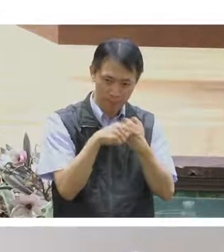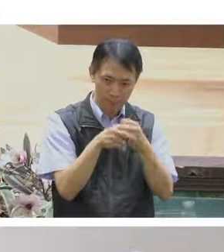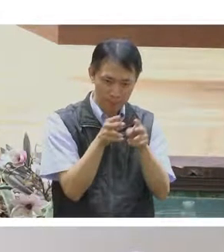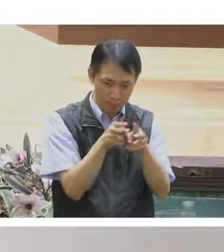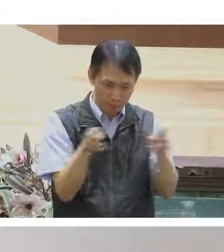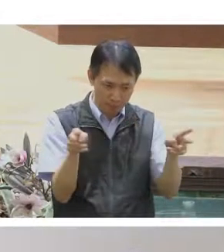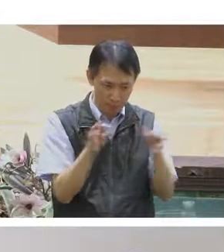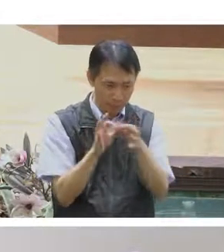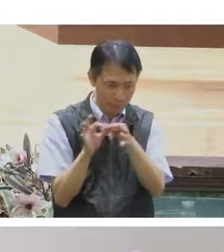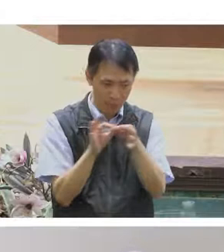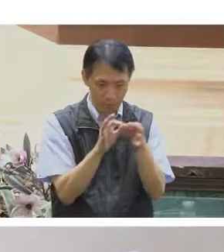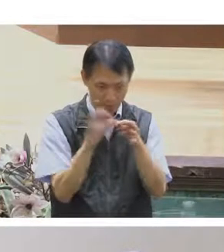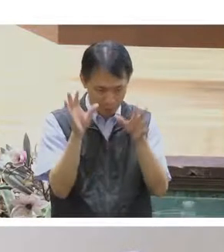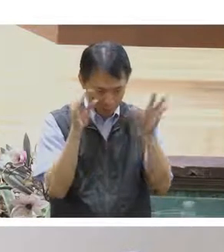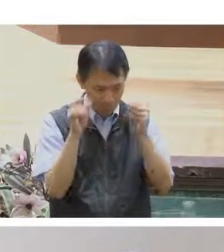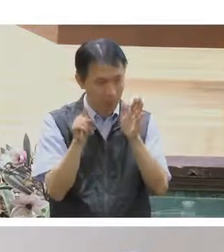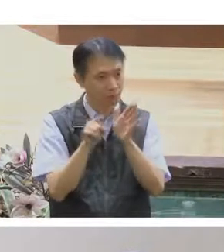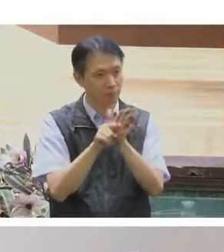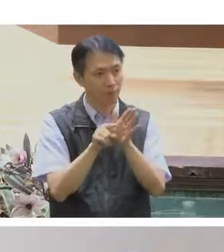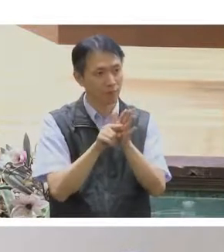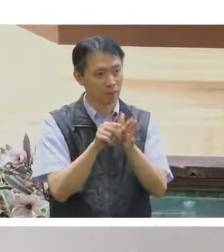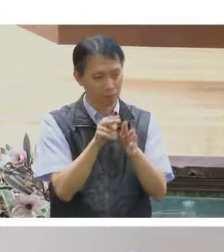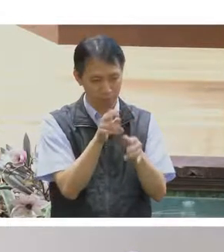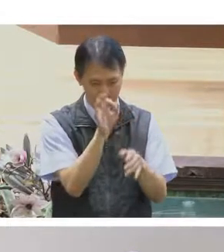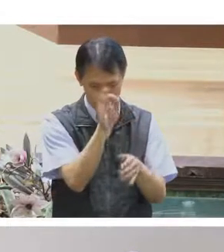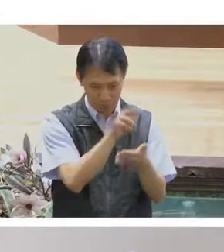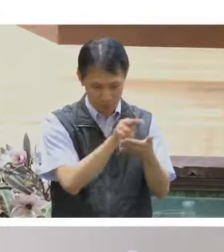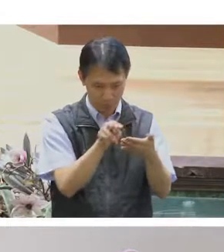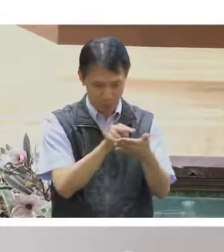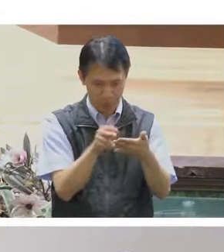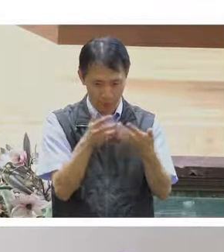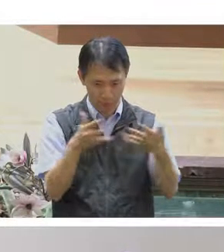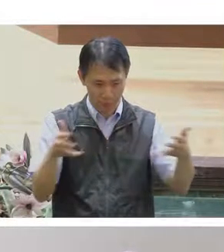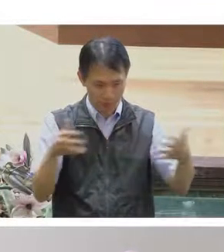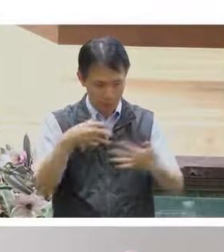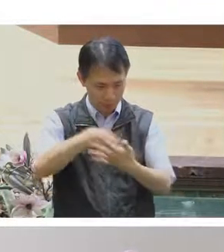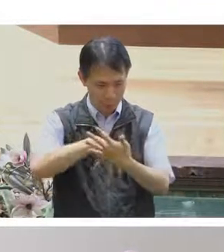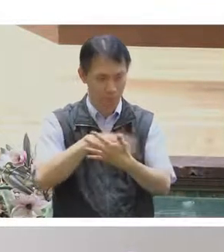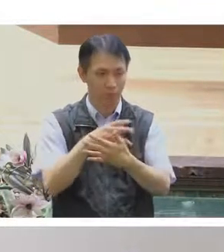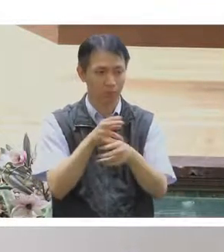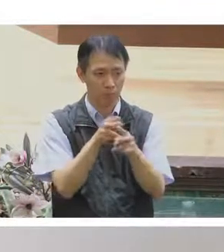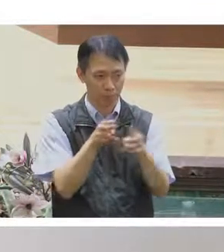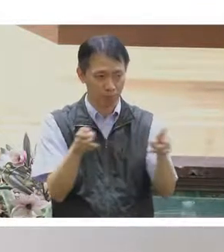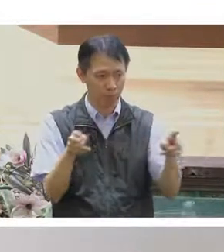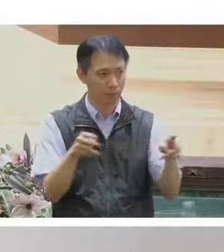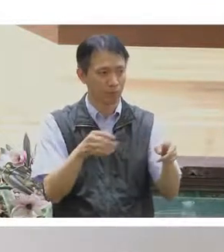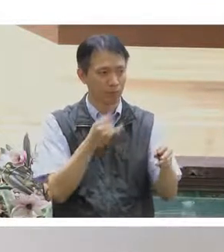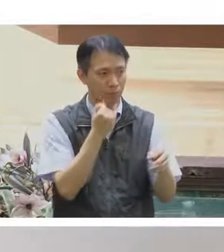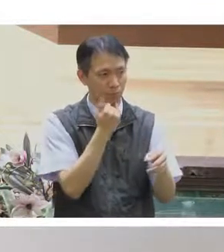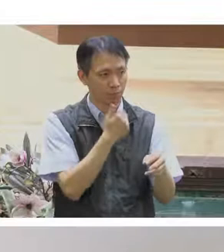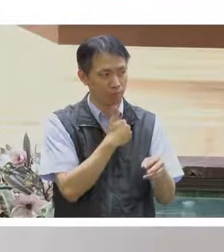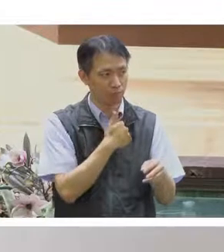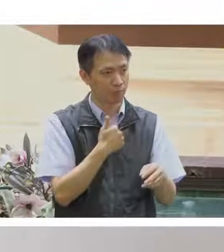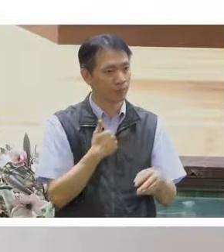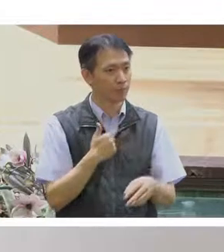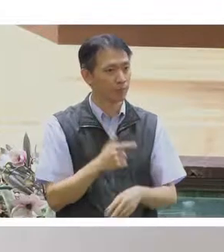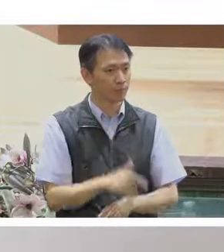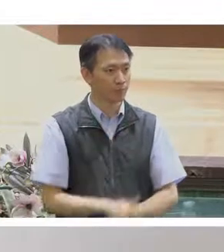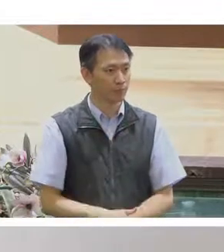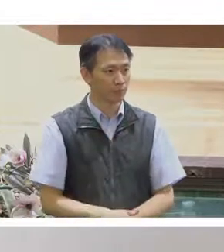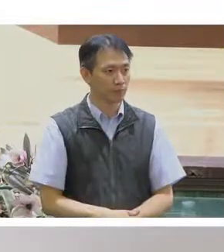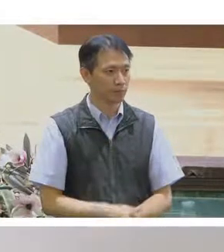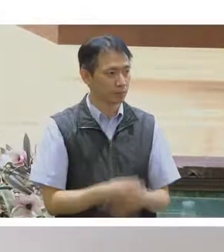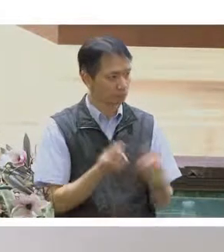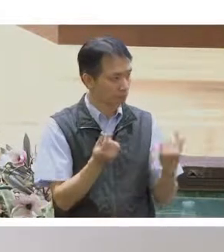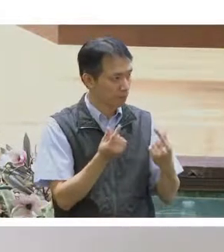的资料的时候，他就看到了很多文字被变成关键字的过程，这或许可以类